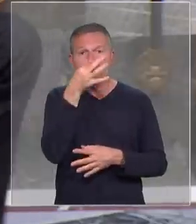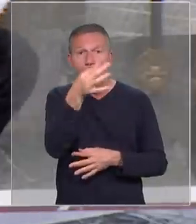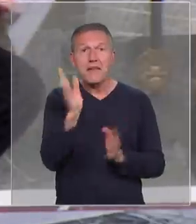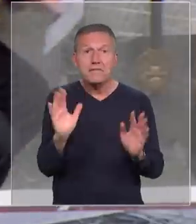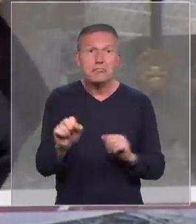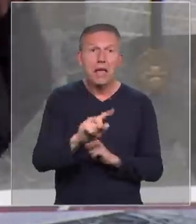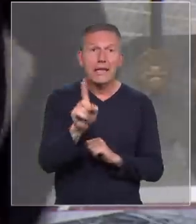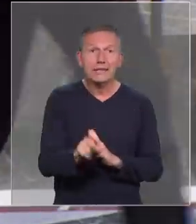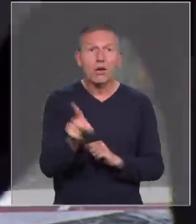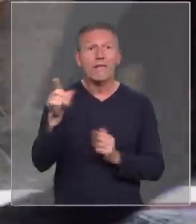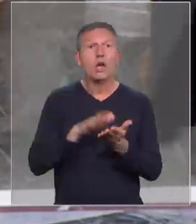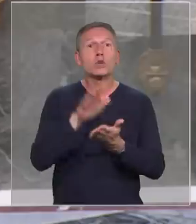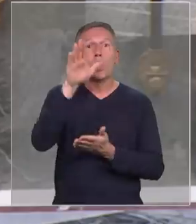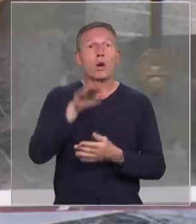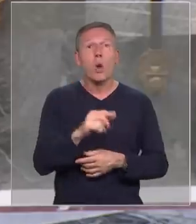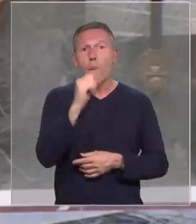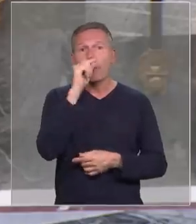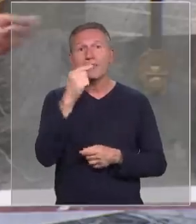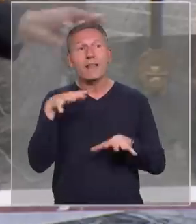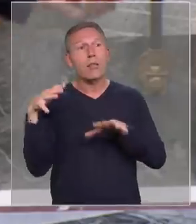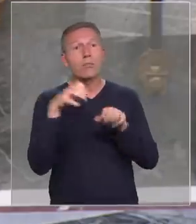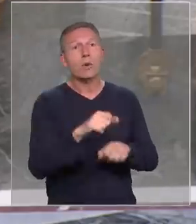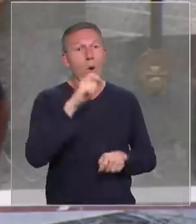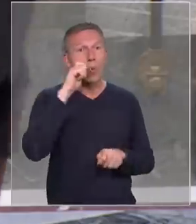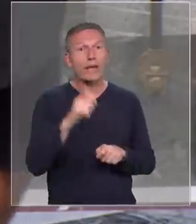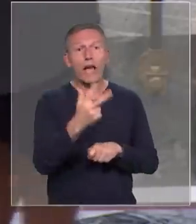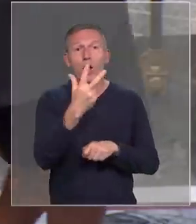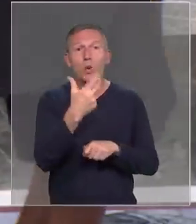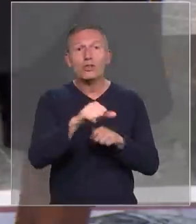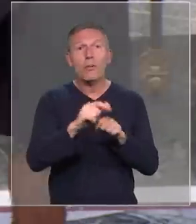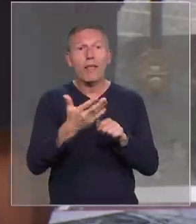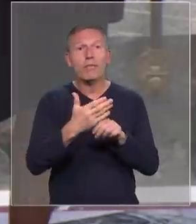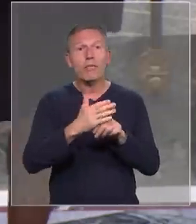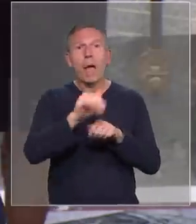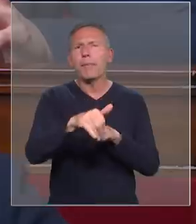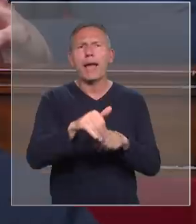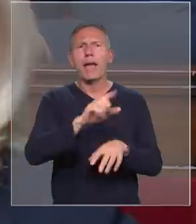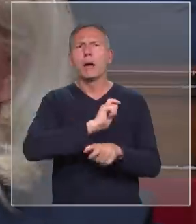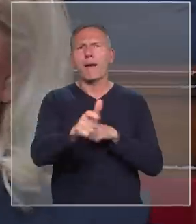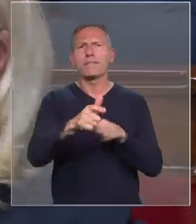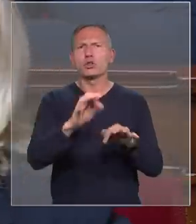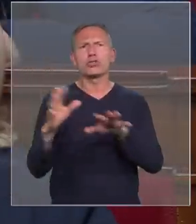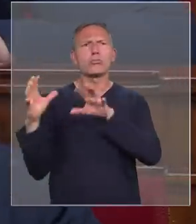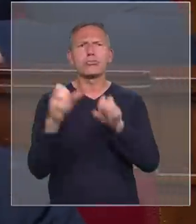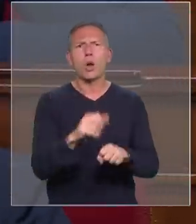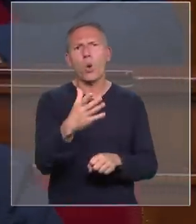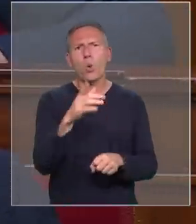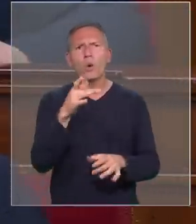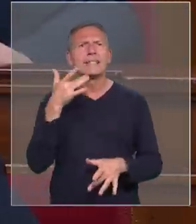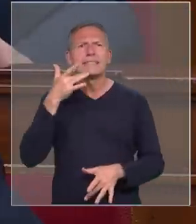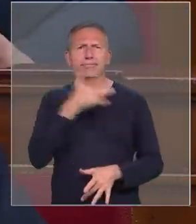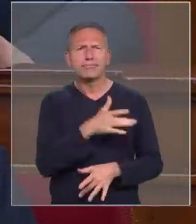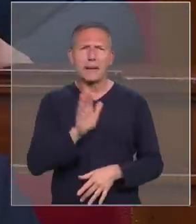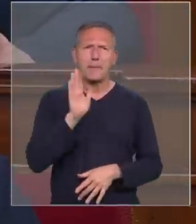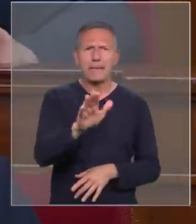Pen, que jamais Vladimir Poutine envahirait l'Ukraine, 3 semaines seulement avant que l'invasion débute. Ou est-ce que c'était du cynisme?